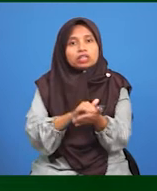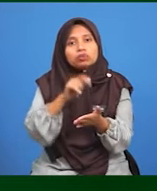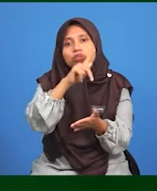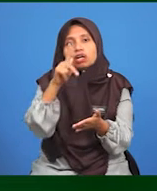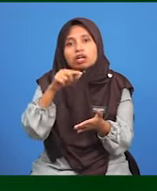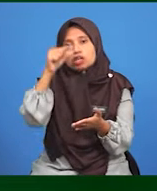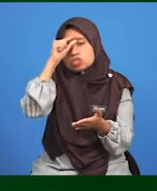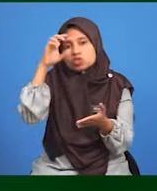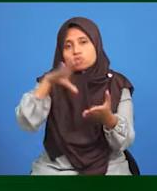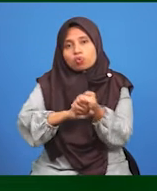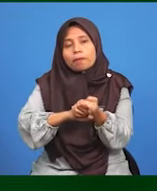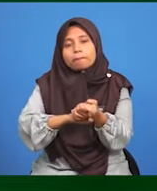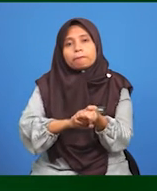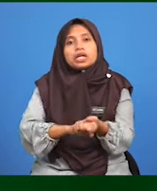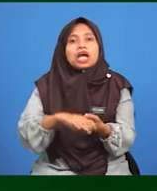Ani